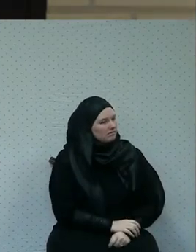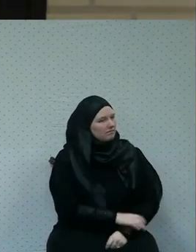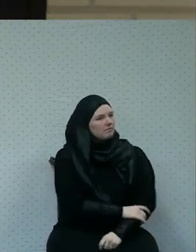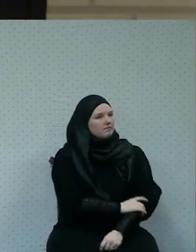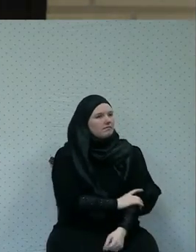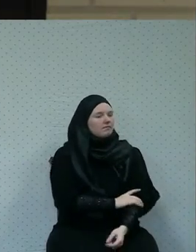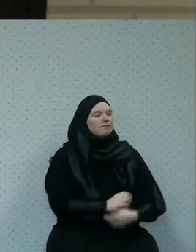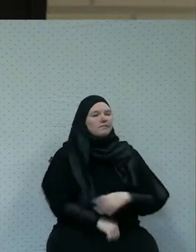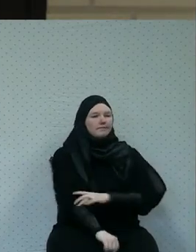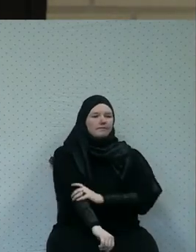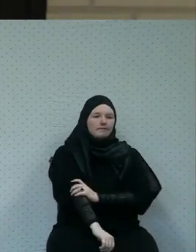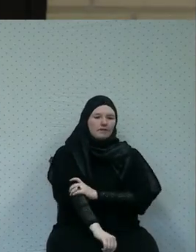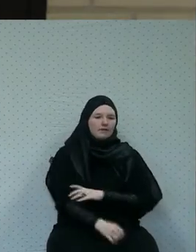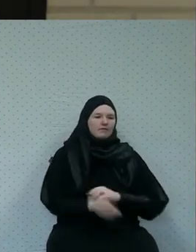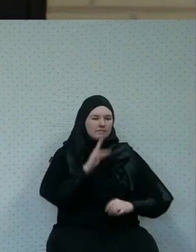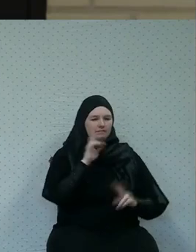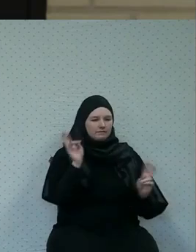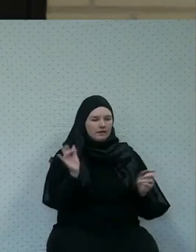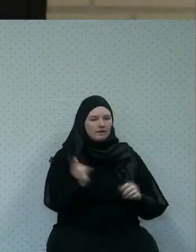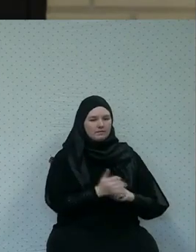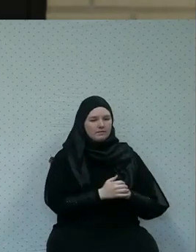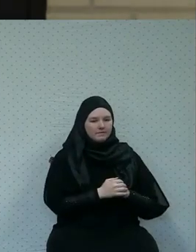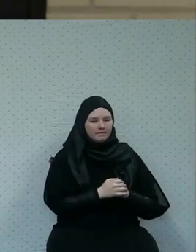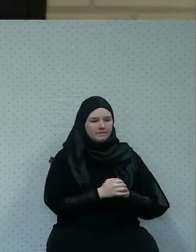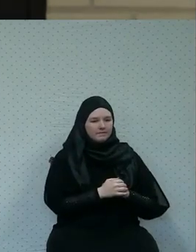حاسبوا أنفسكم قبل أن تحاسبوا.